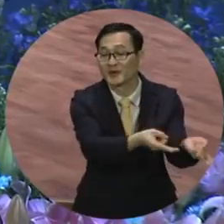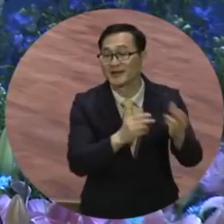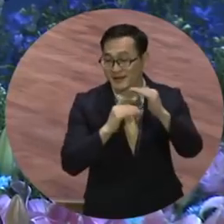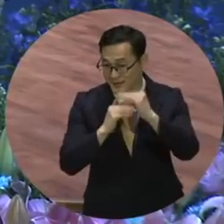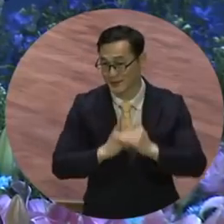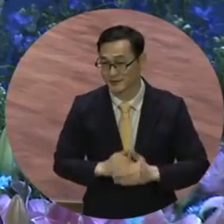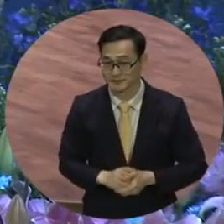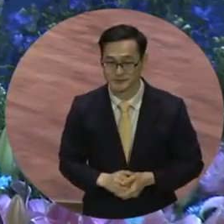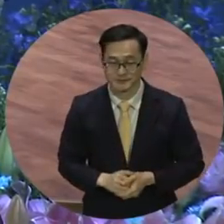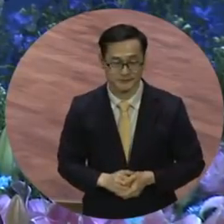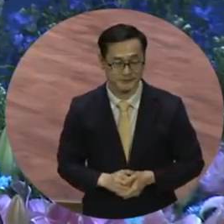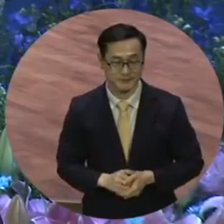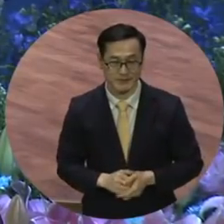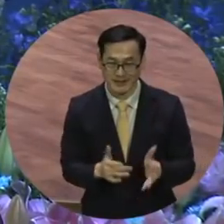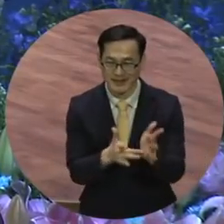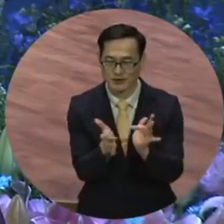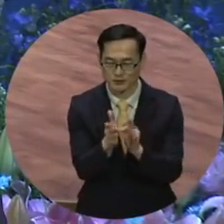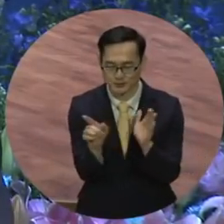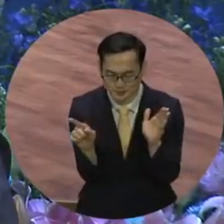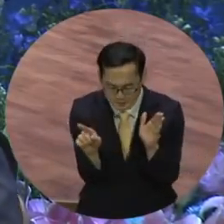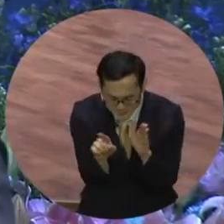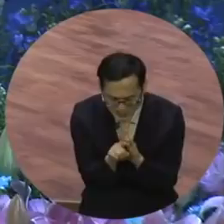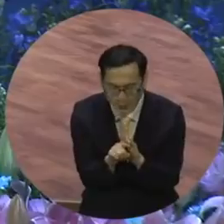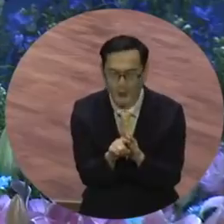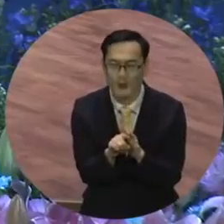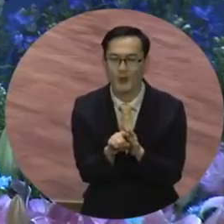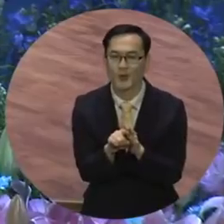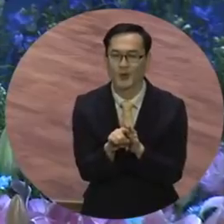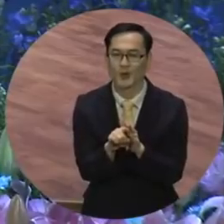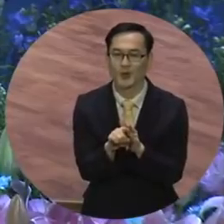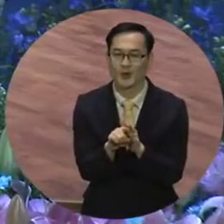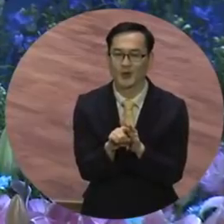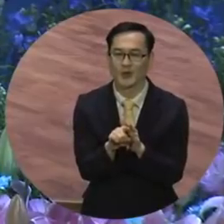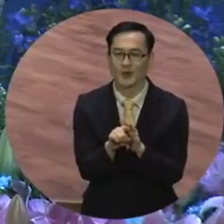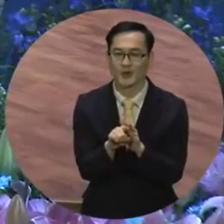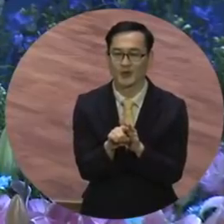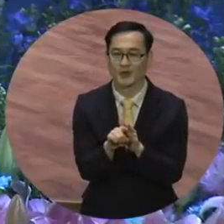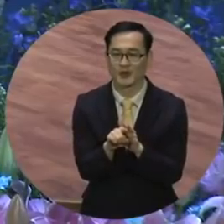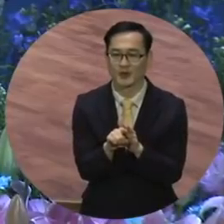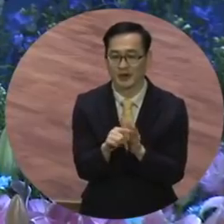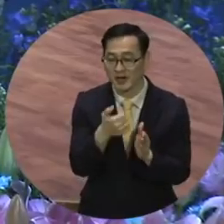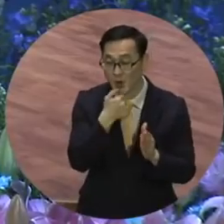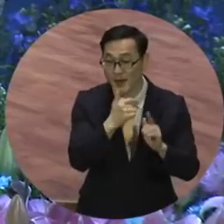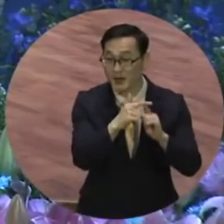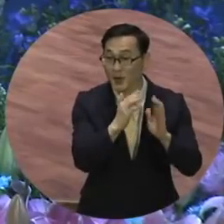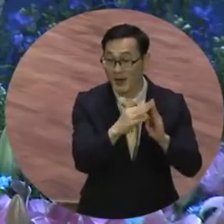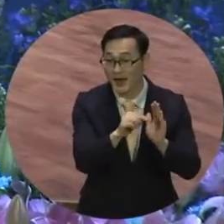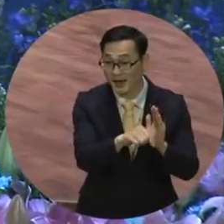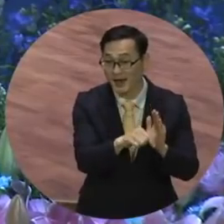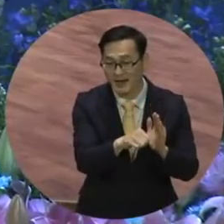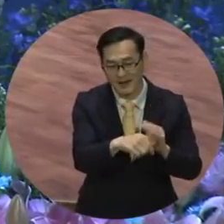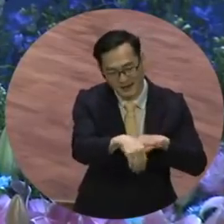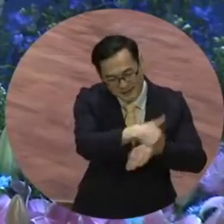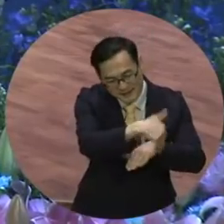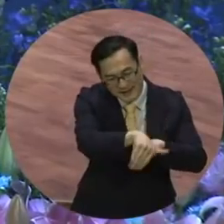예수 믿어가지고 이제 구원받아서 이제 로마 교회에 출석하는